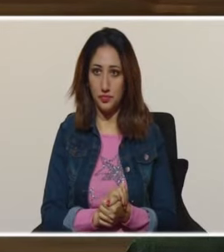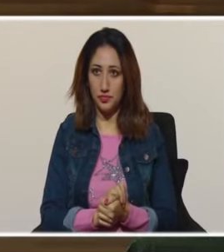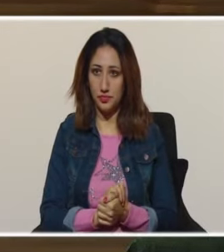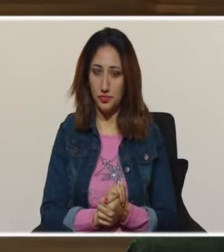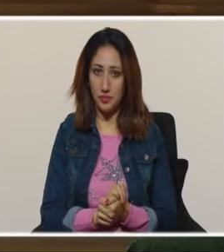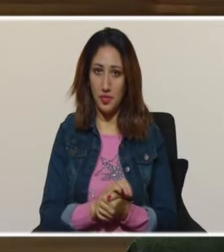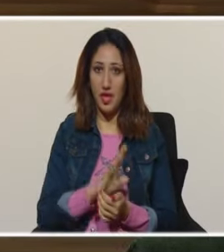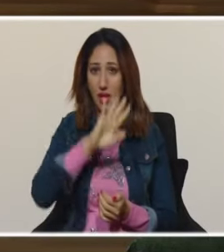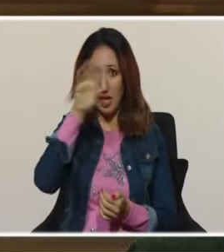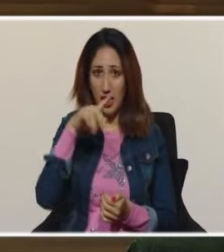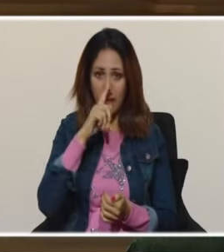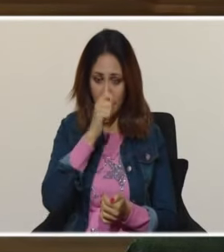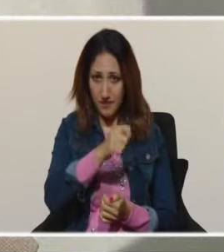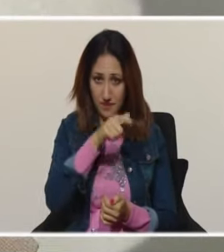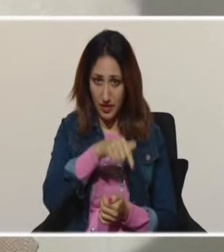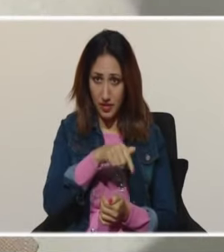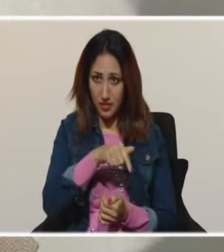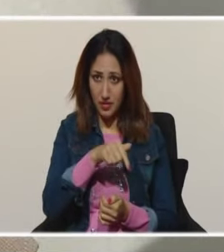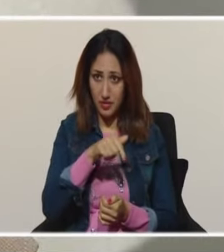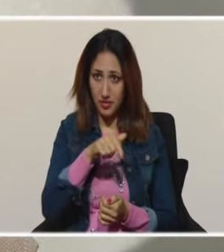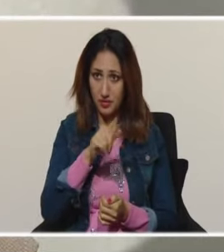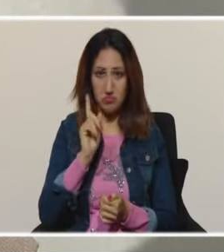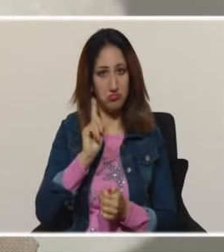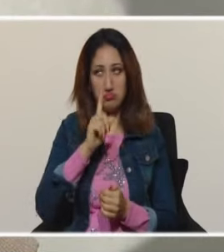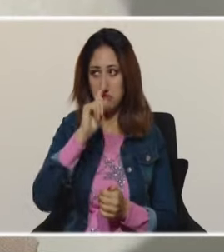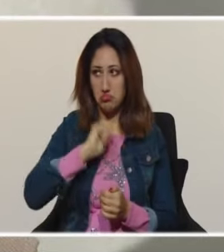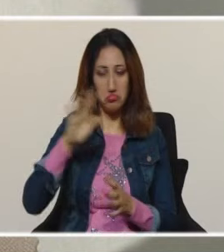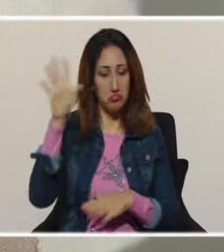اتعرضتي لاي مضايقات وانت بتسوقي التوك توك؟ لا.